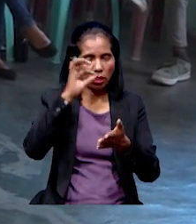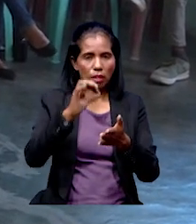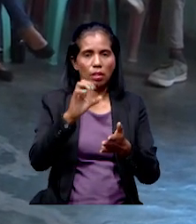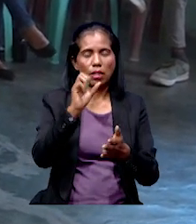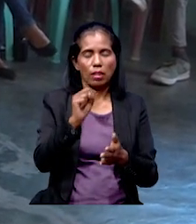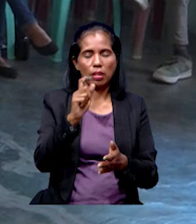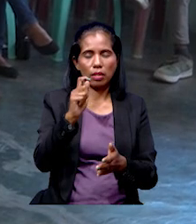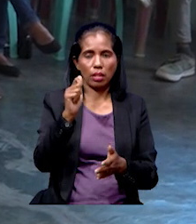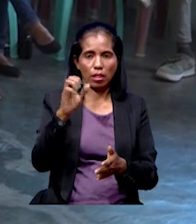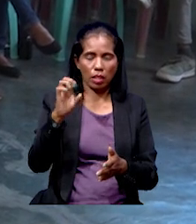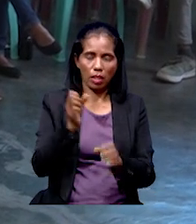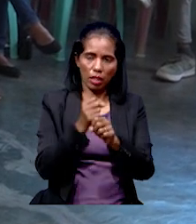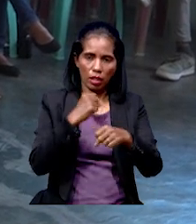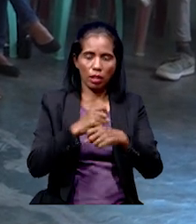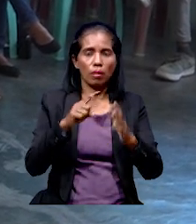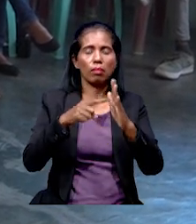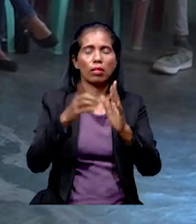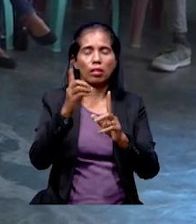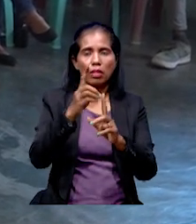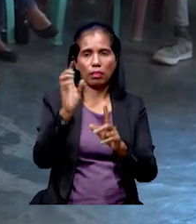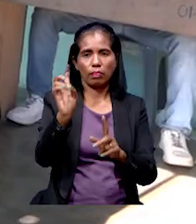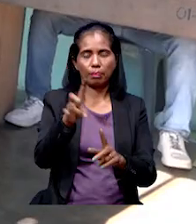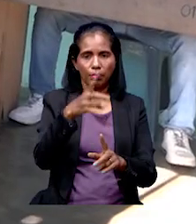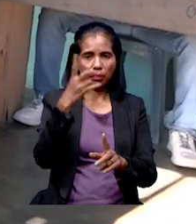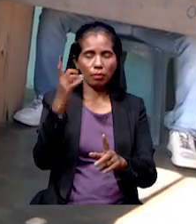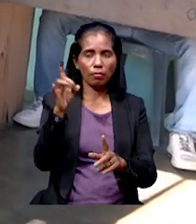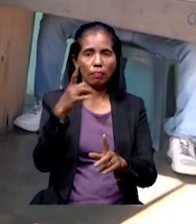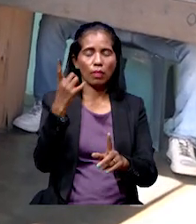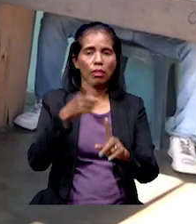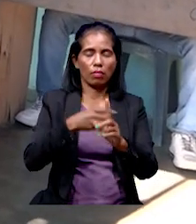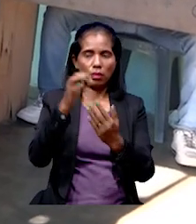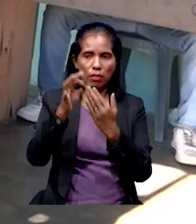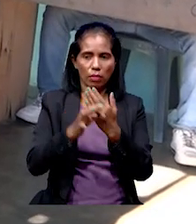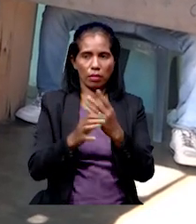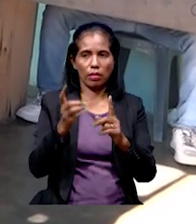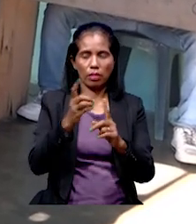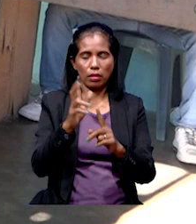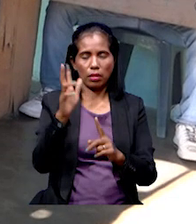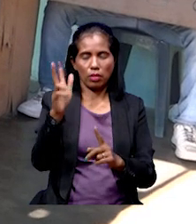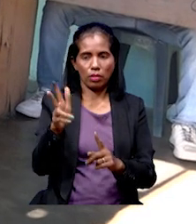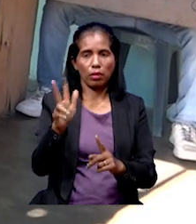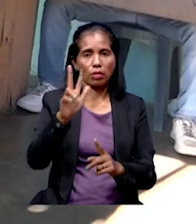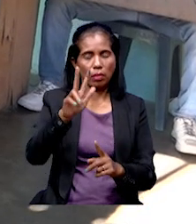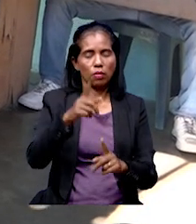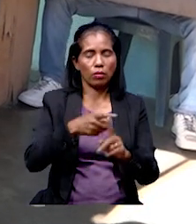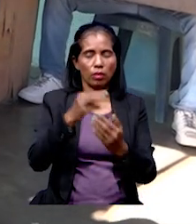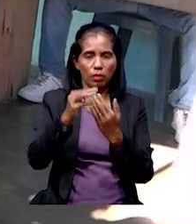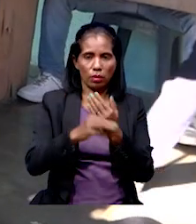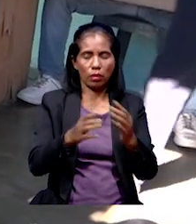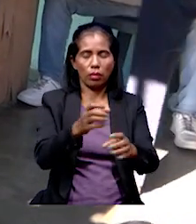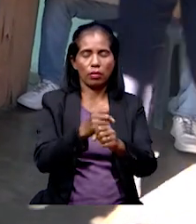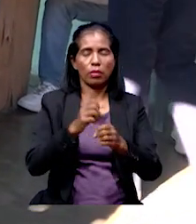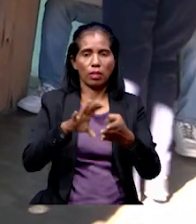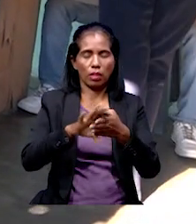Administração Eleitoral halo, hahuhu si lorong sanu resing walu fulang fevereiro, to lorong tolu fulang marsu ne, consegue recolha